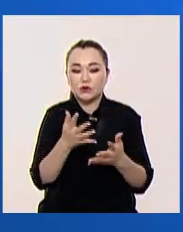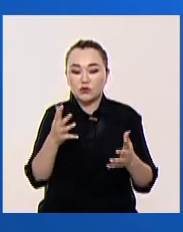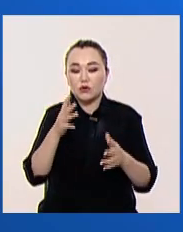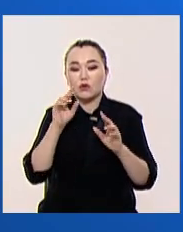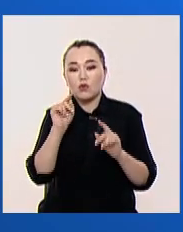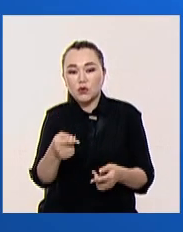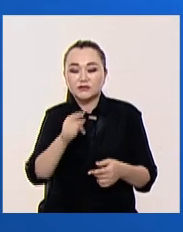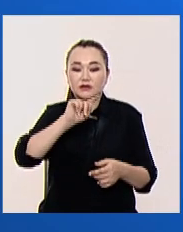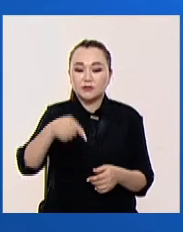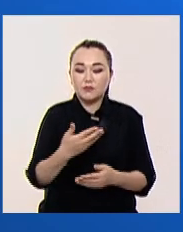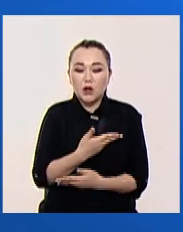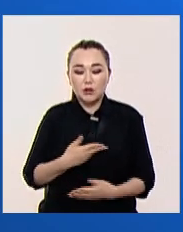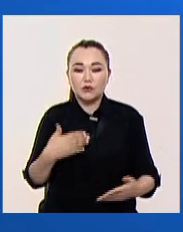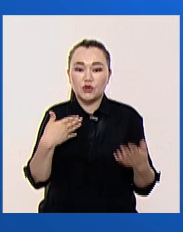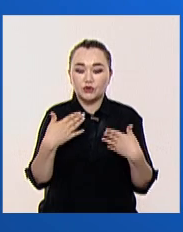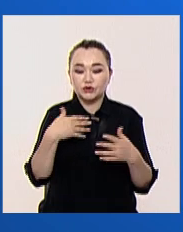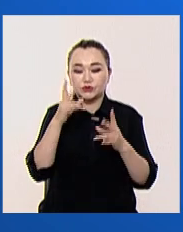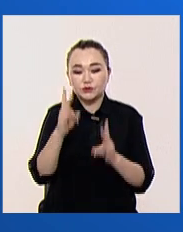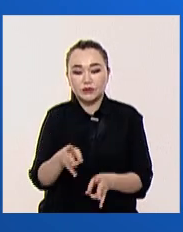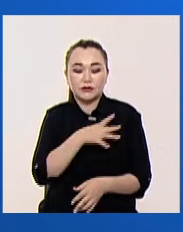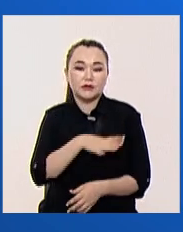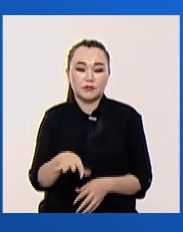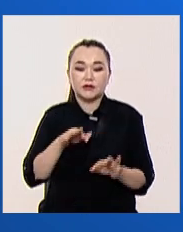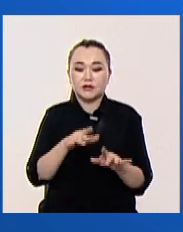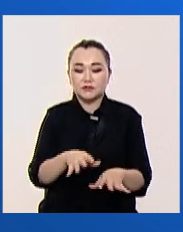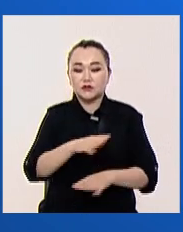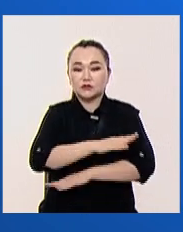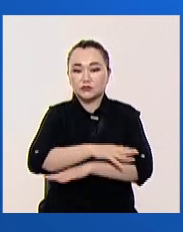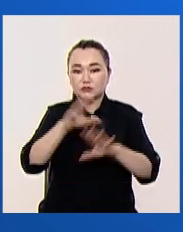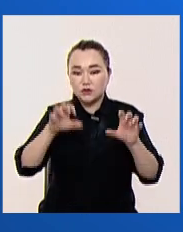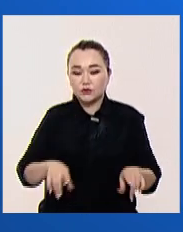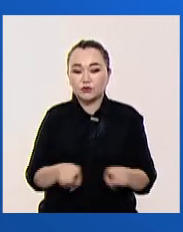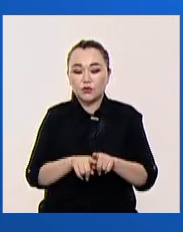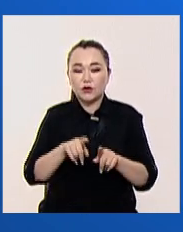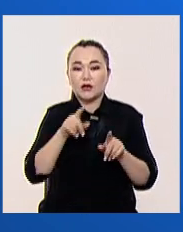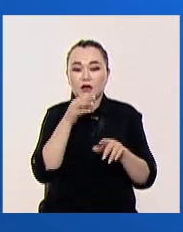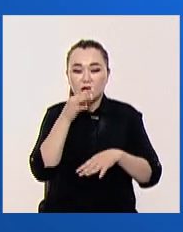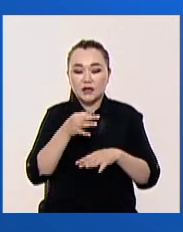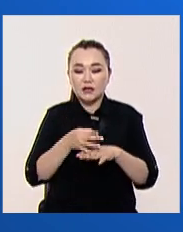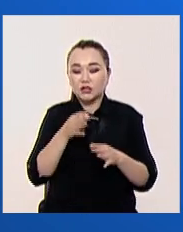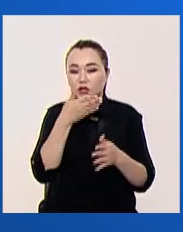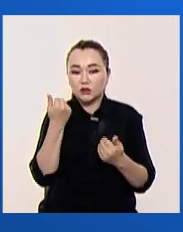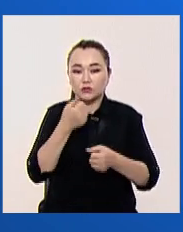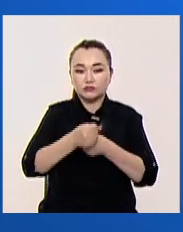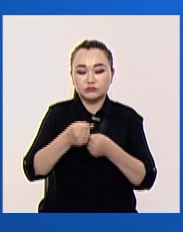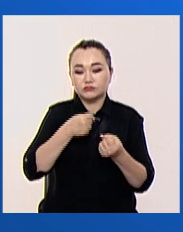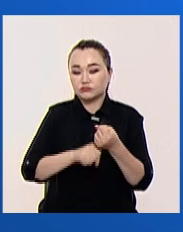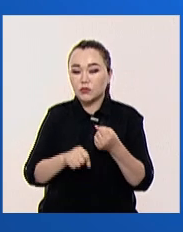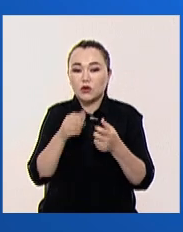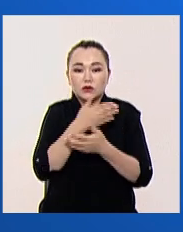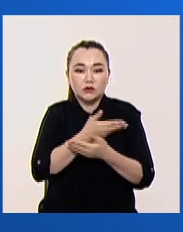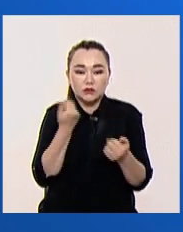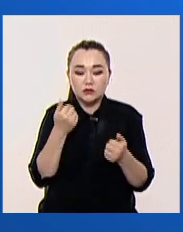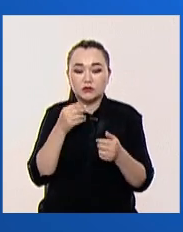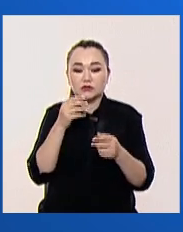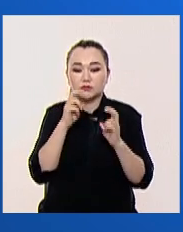угроз и требований к половому сношению к потерпевшей не было. Действующий уголовный закон за подобные действия при отсутствии применения насилия или угрозы его применения